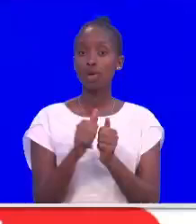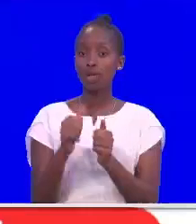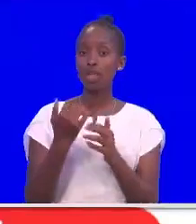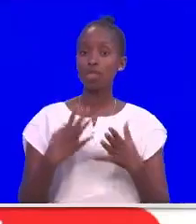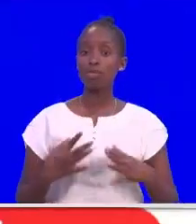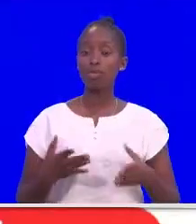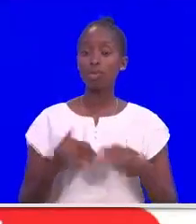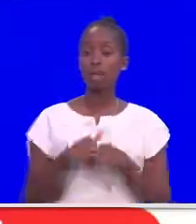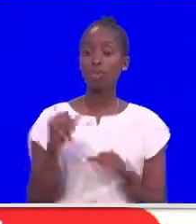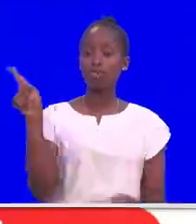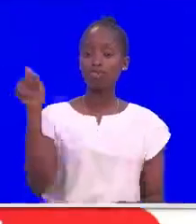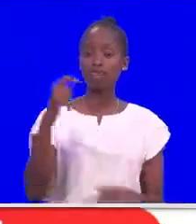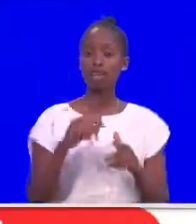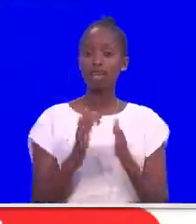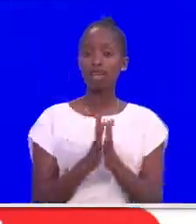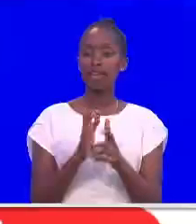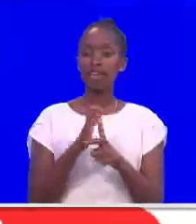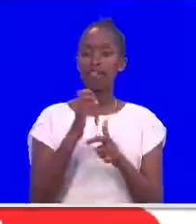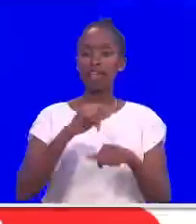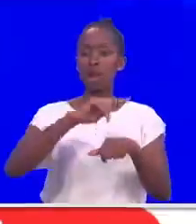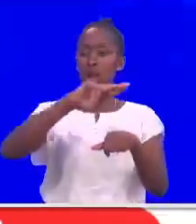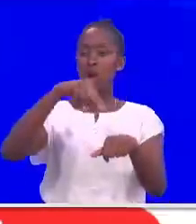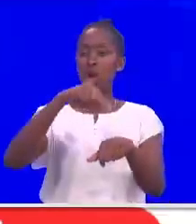hata kimataifa.